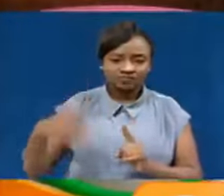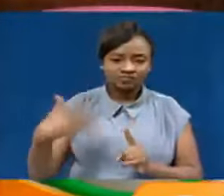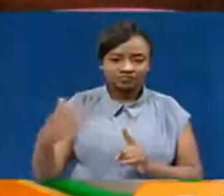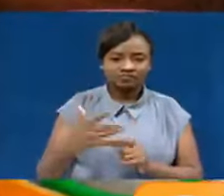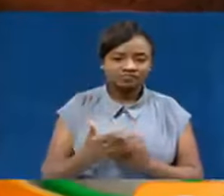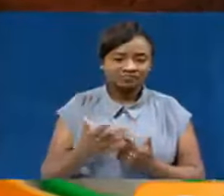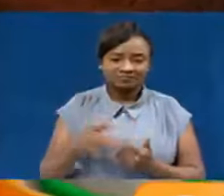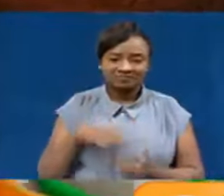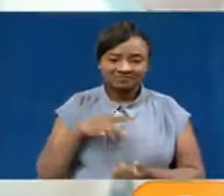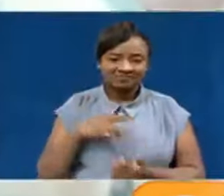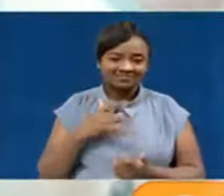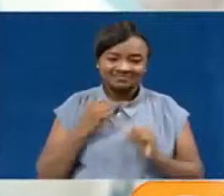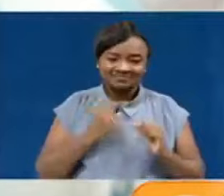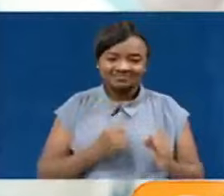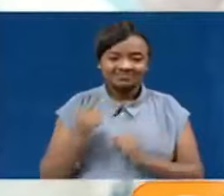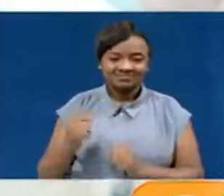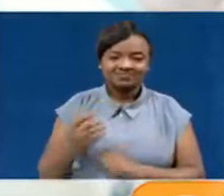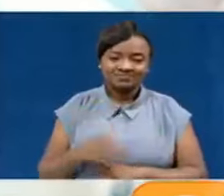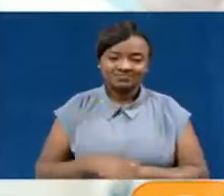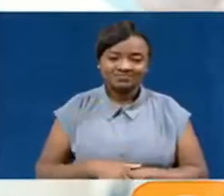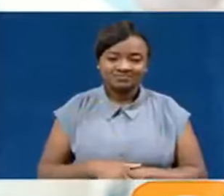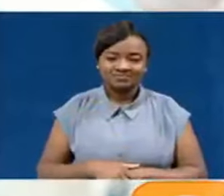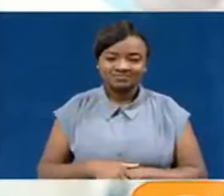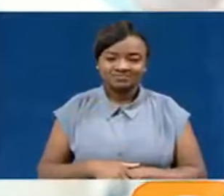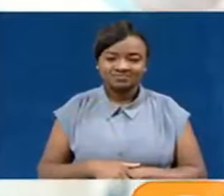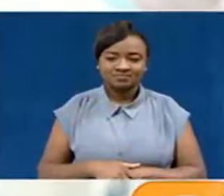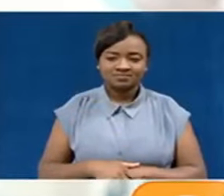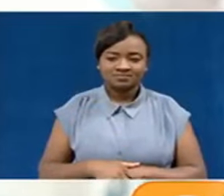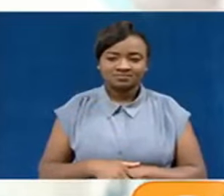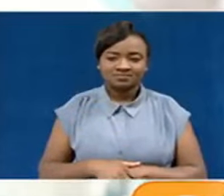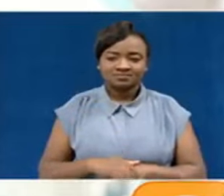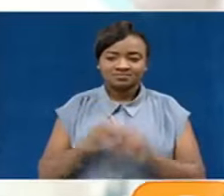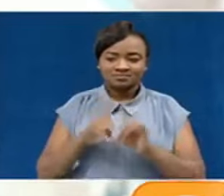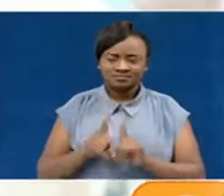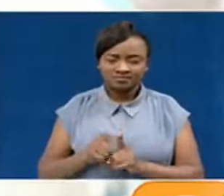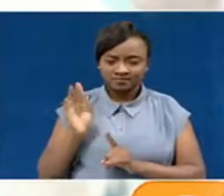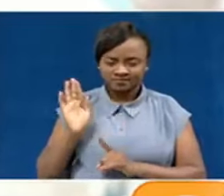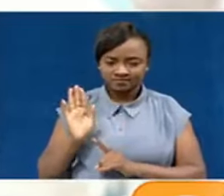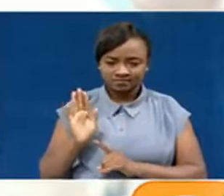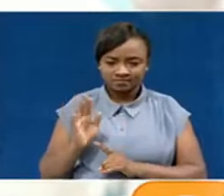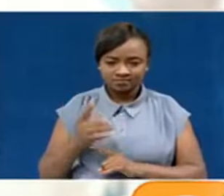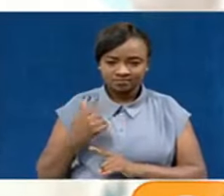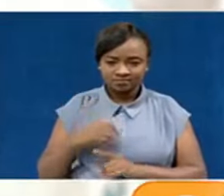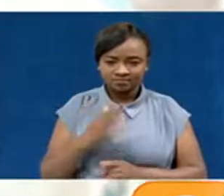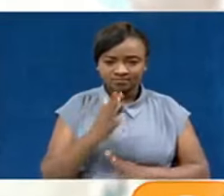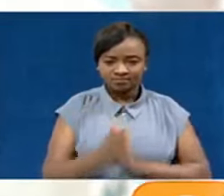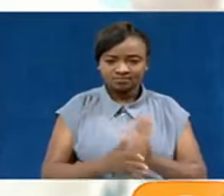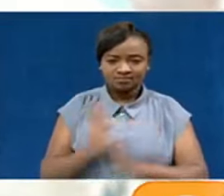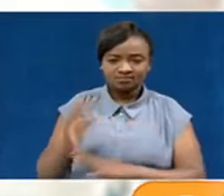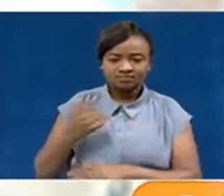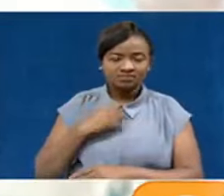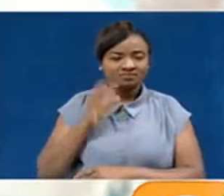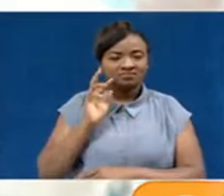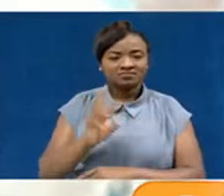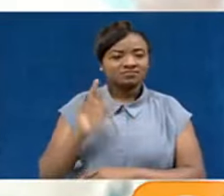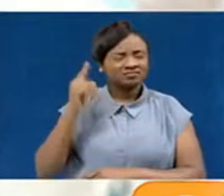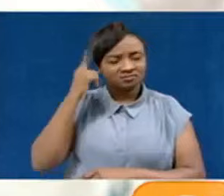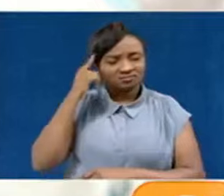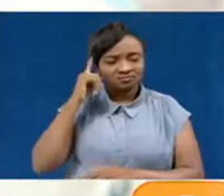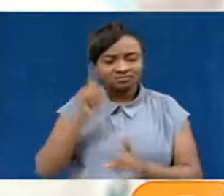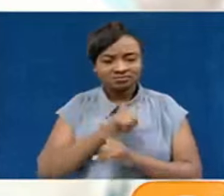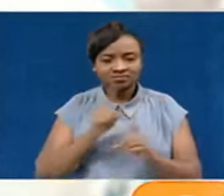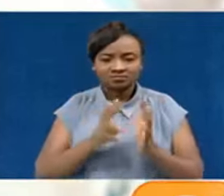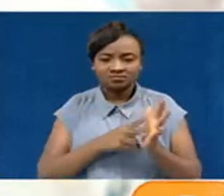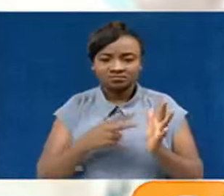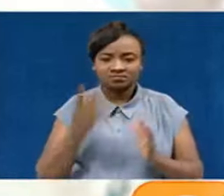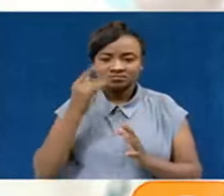ndoto hizo hufifia. Na vile tulikuwa tumepangiwa, tulikaa mpaka tukaona hiyo kitu ni kama imefeli, sababu tuliongojea